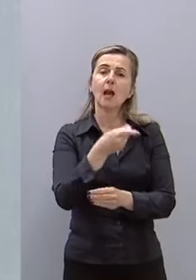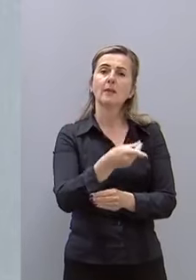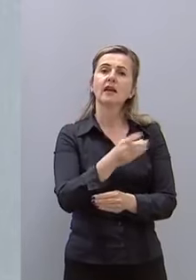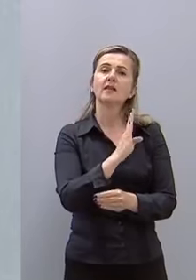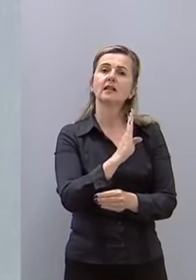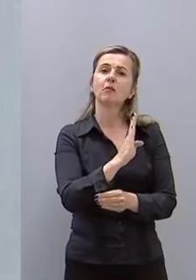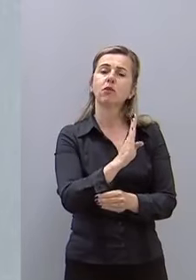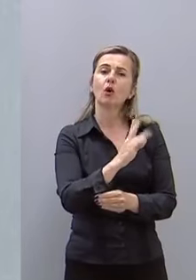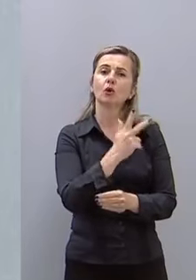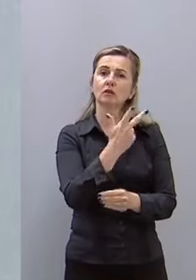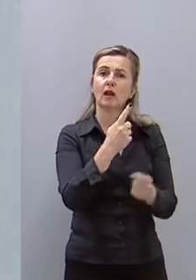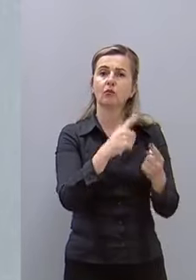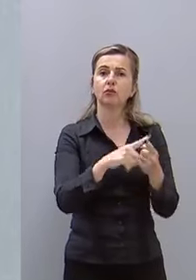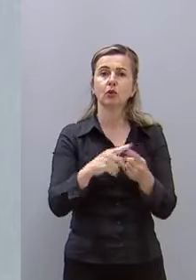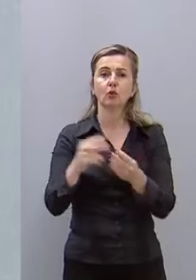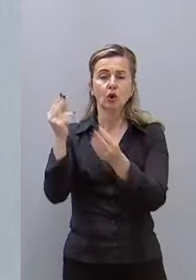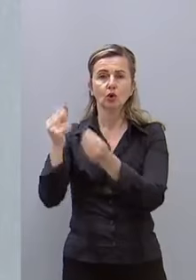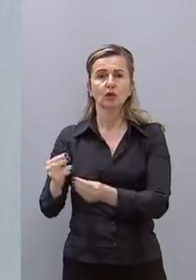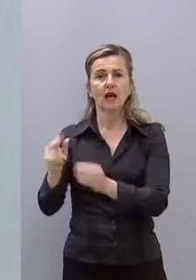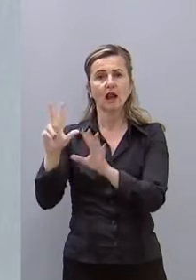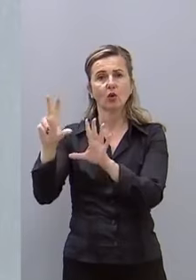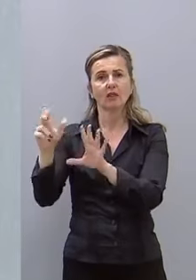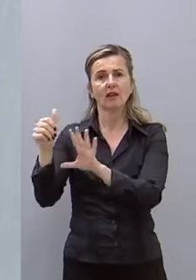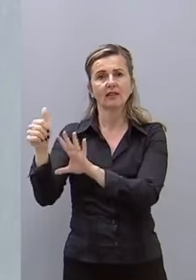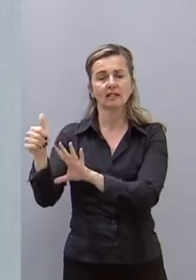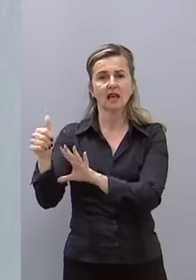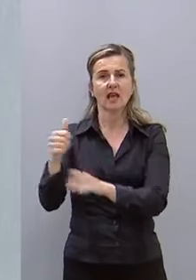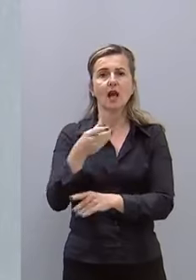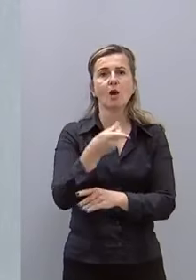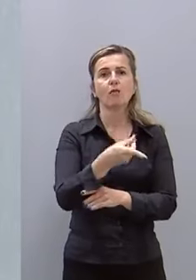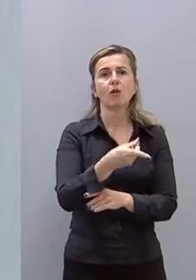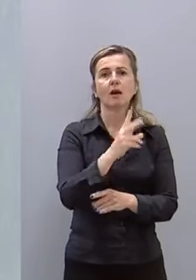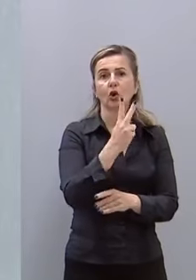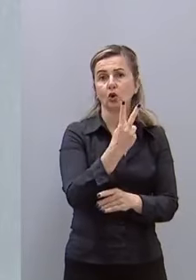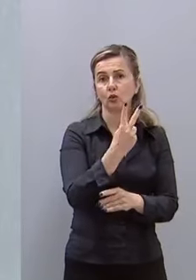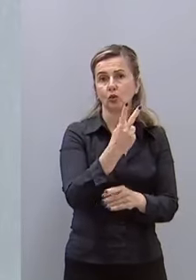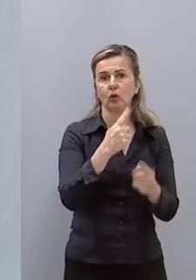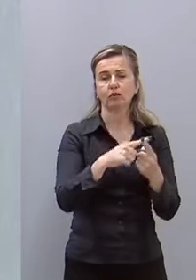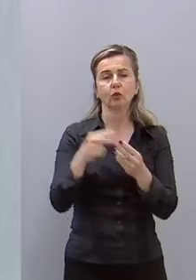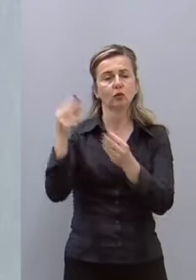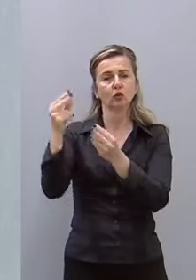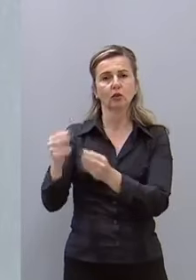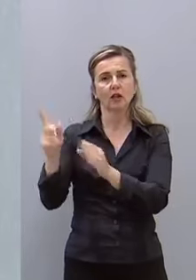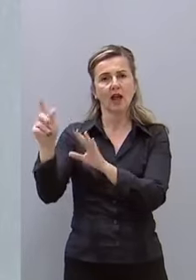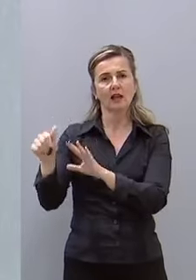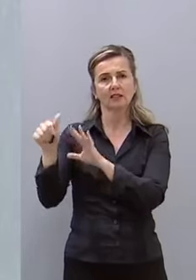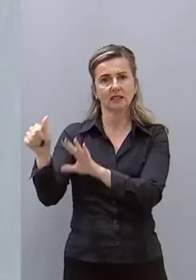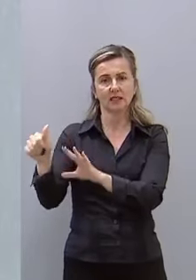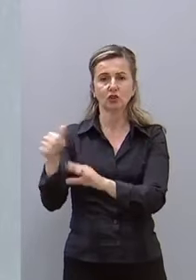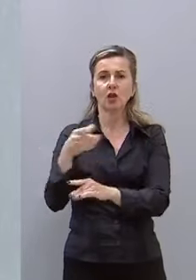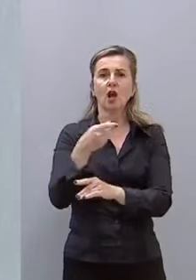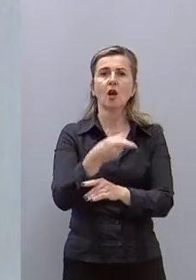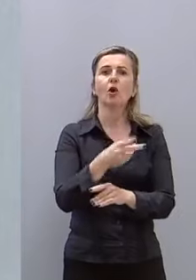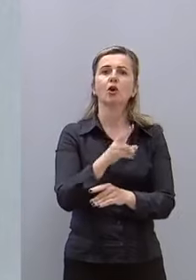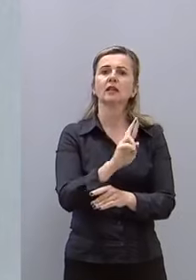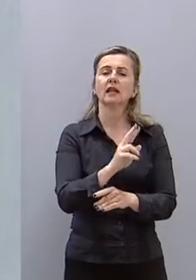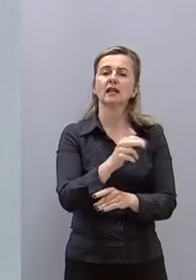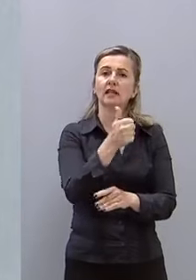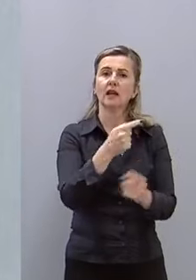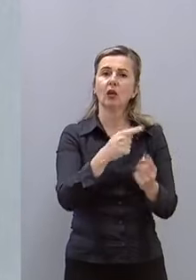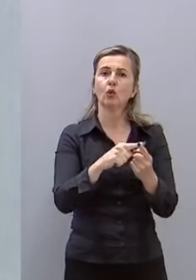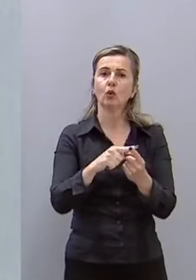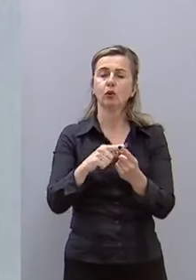bono prezzo 3 per un totale di 86 pomarolo 2 per un totale di 16 porte di rendena 1